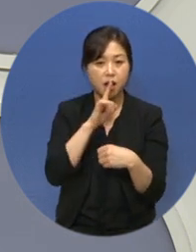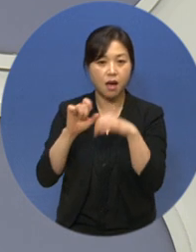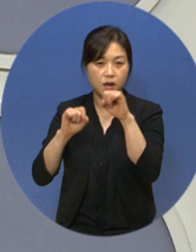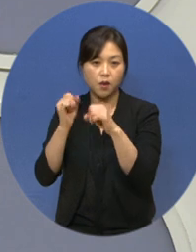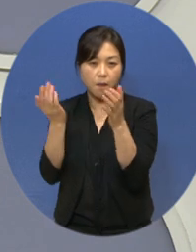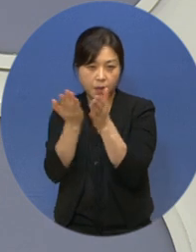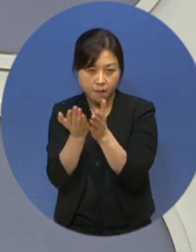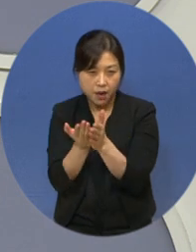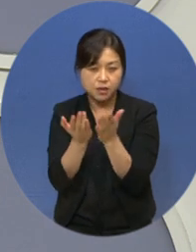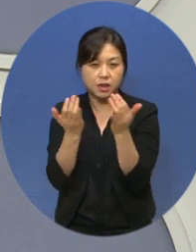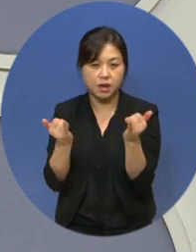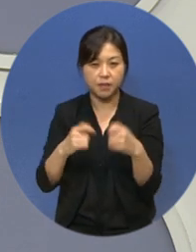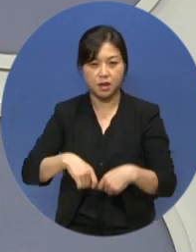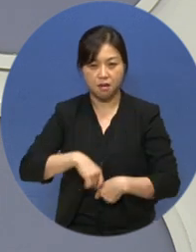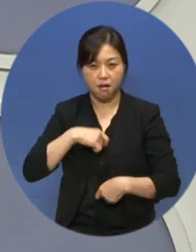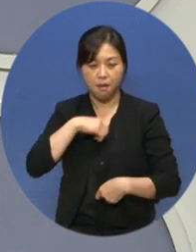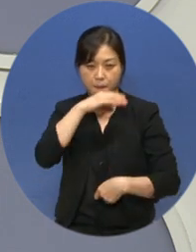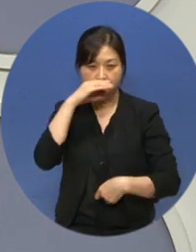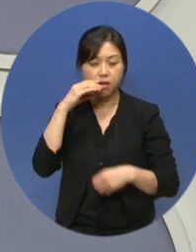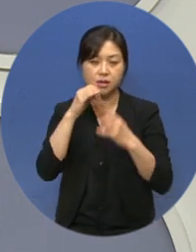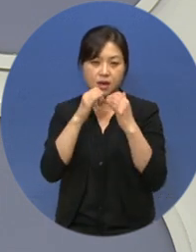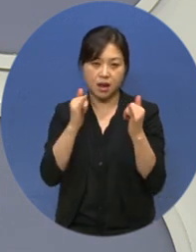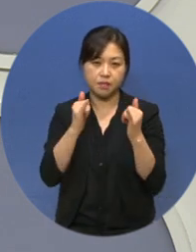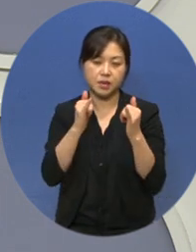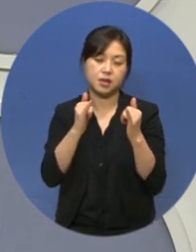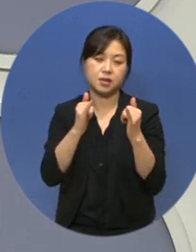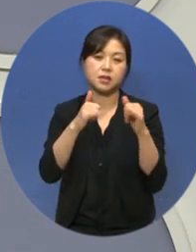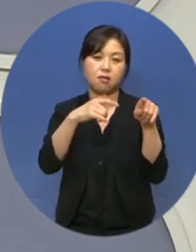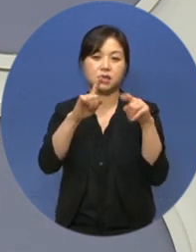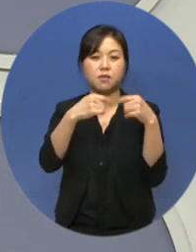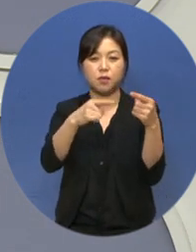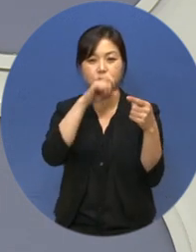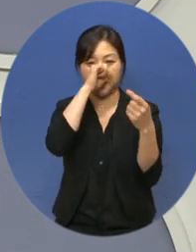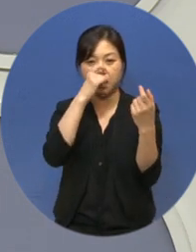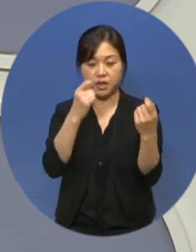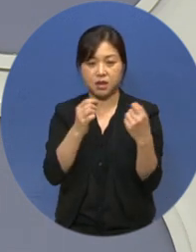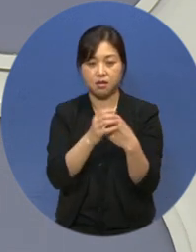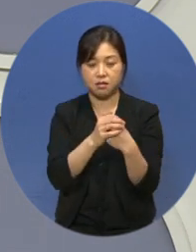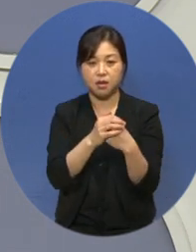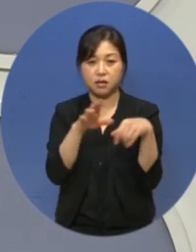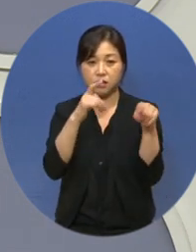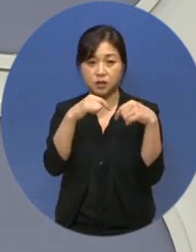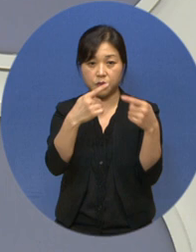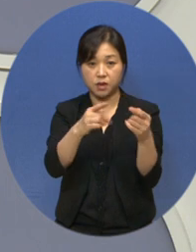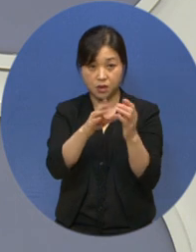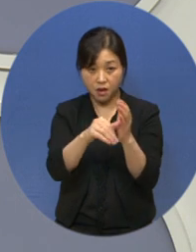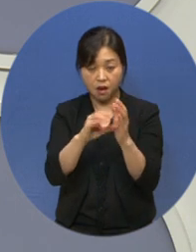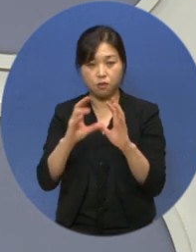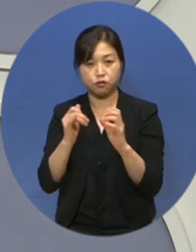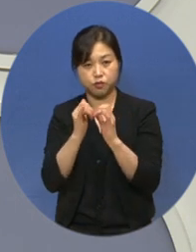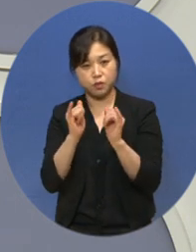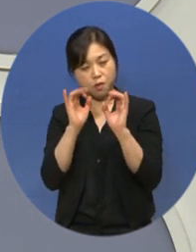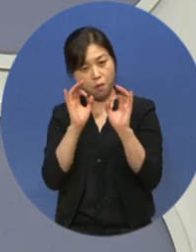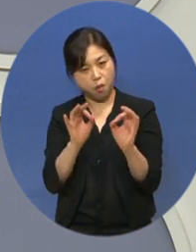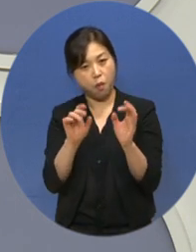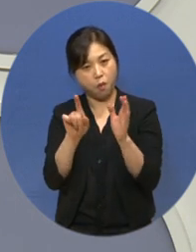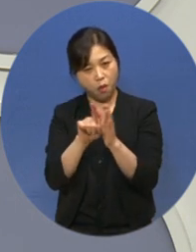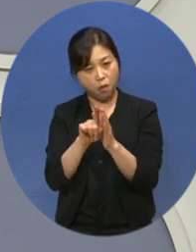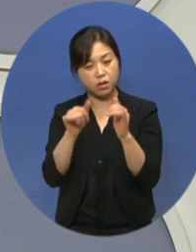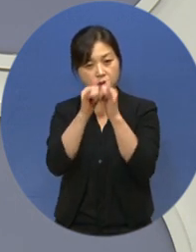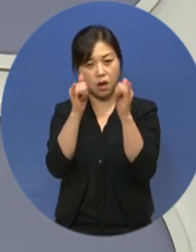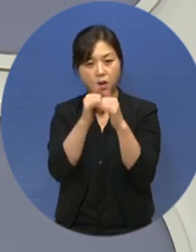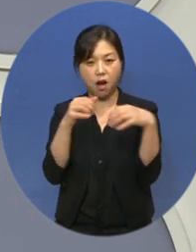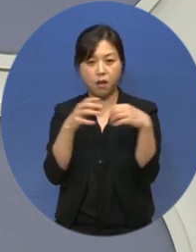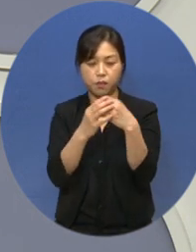됐으면 좋겠다는 건데 이런 사람이 이제 지도 쪽으로 낳았을 때 국민이 신뢰하고 예 사이토 아무리